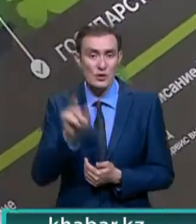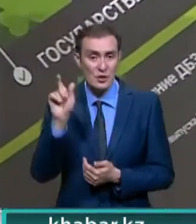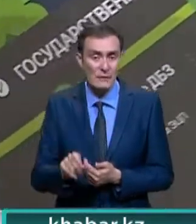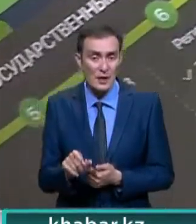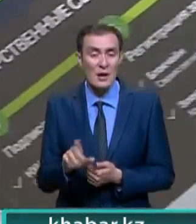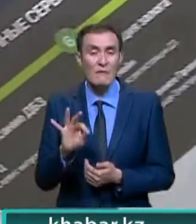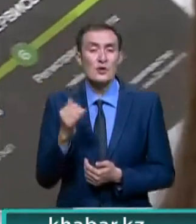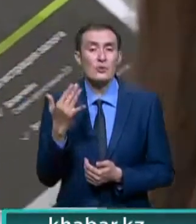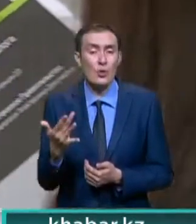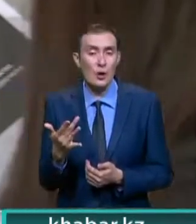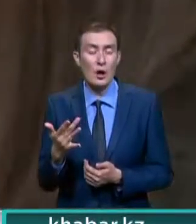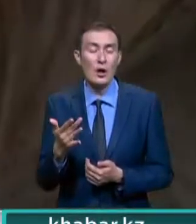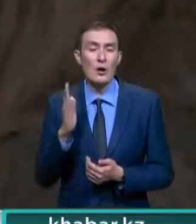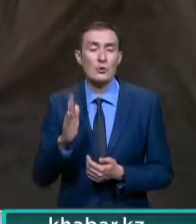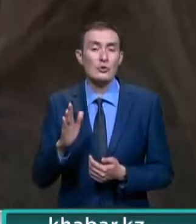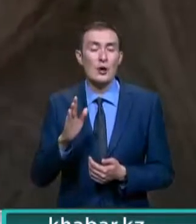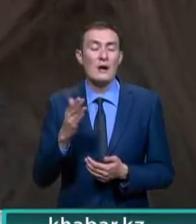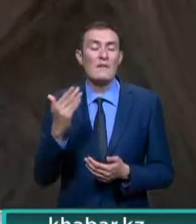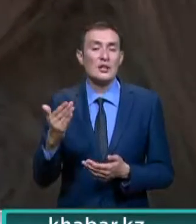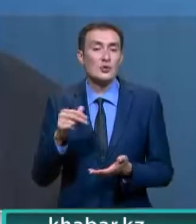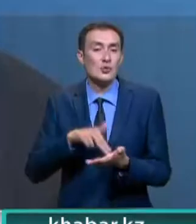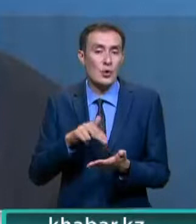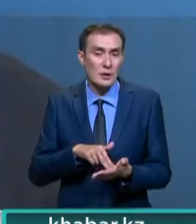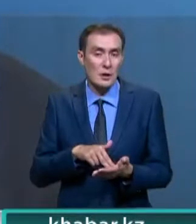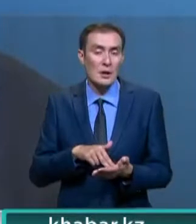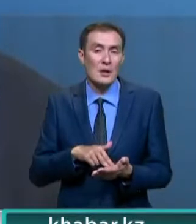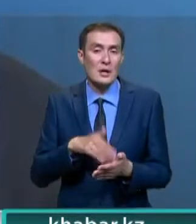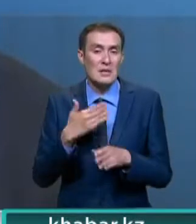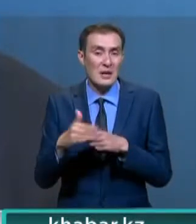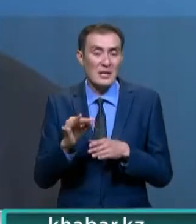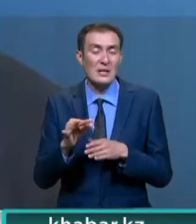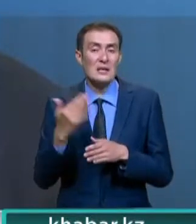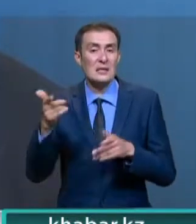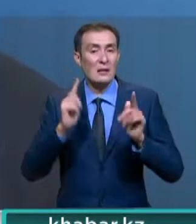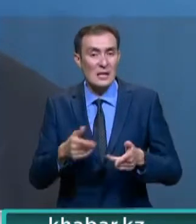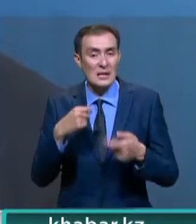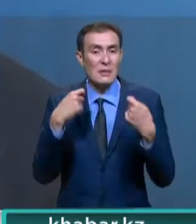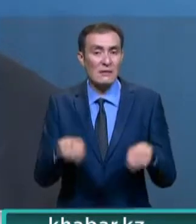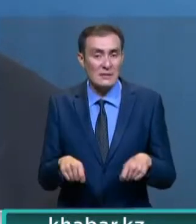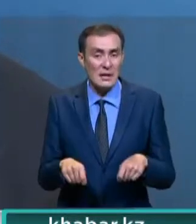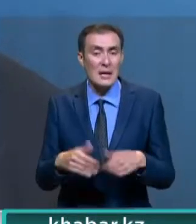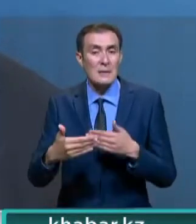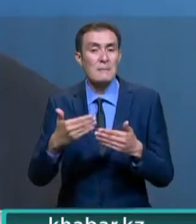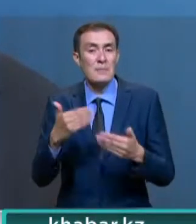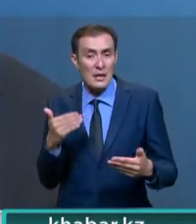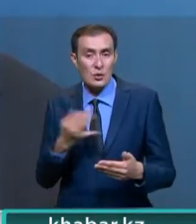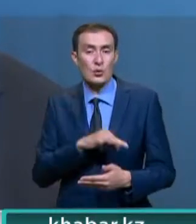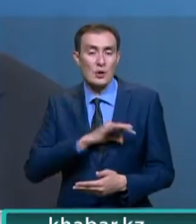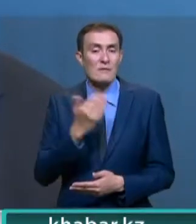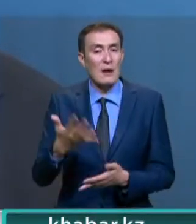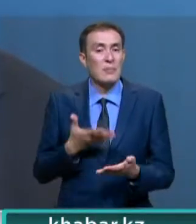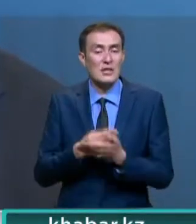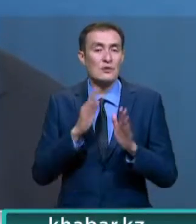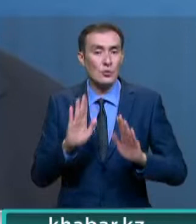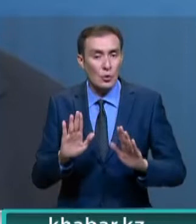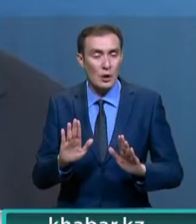во сколько онлайн-оценка оценила квартиру. И при согласии продавца перед походом в нотариус, то в этом случае вы оплачиваете